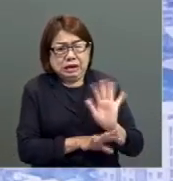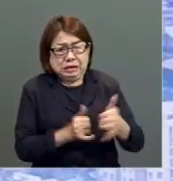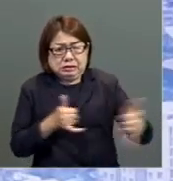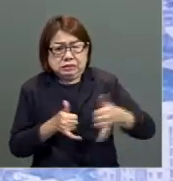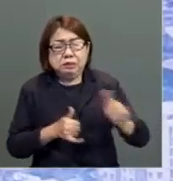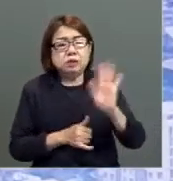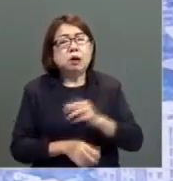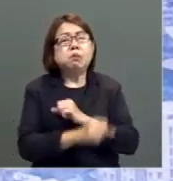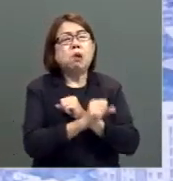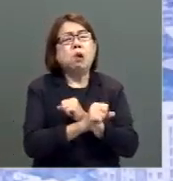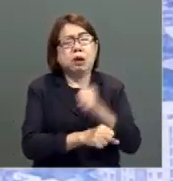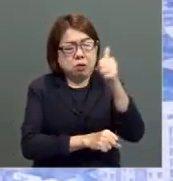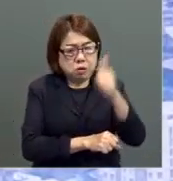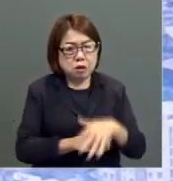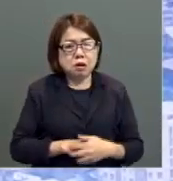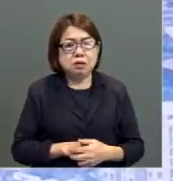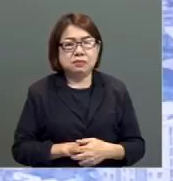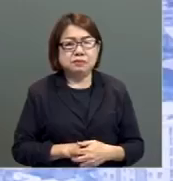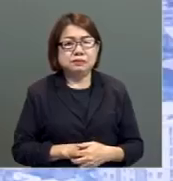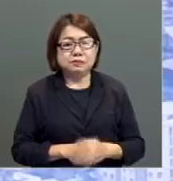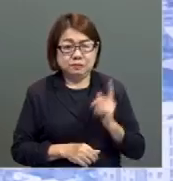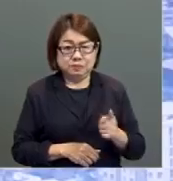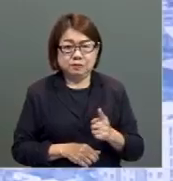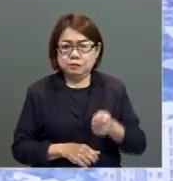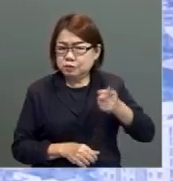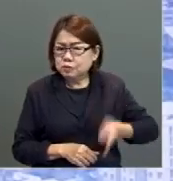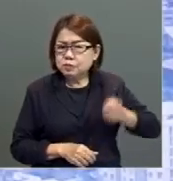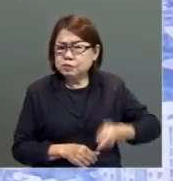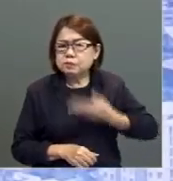วเพราะฉะนั้นสิ่งนี้ต้องยืนระยะให้ยาว